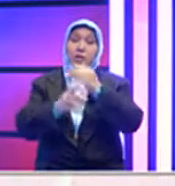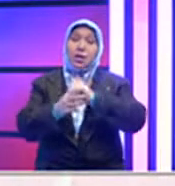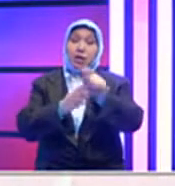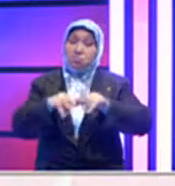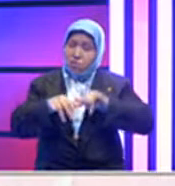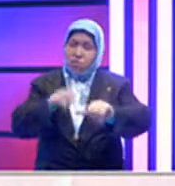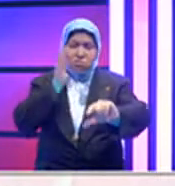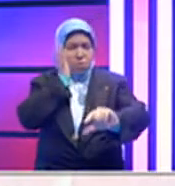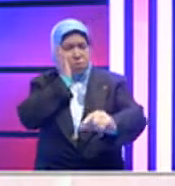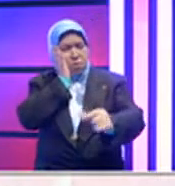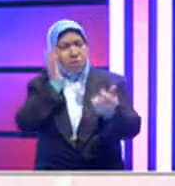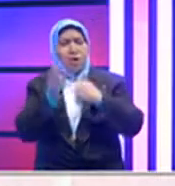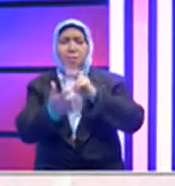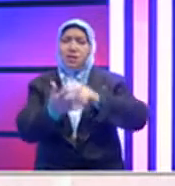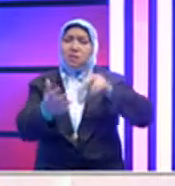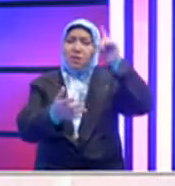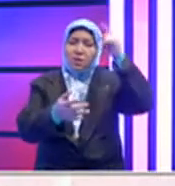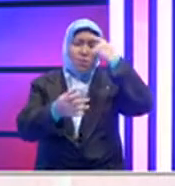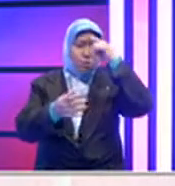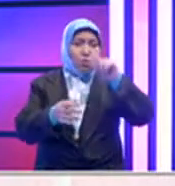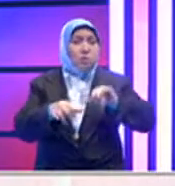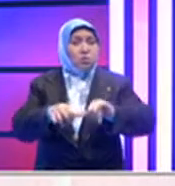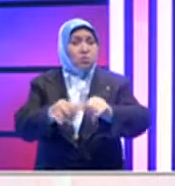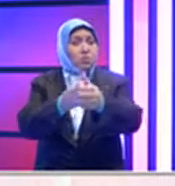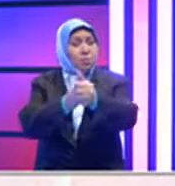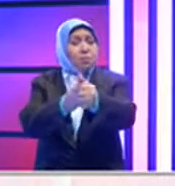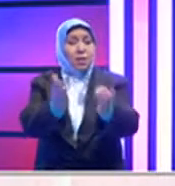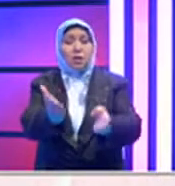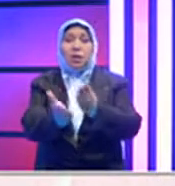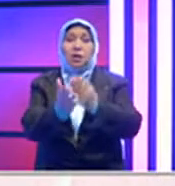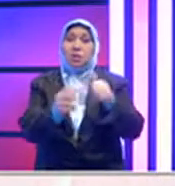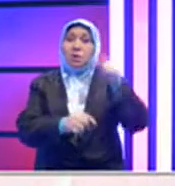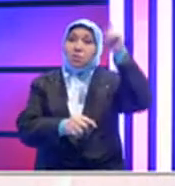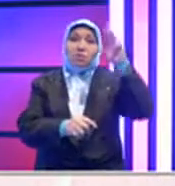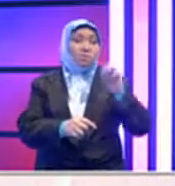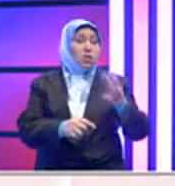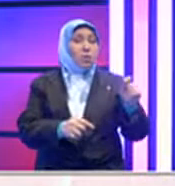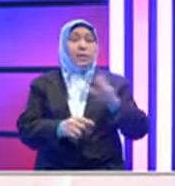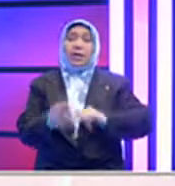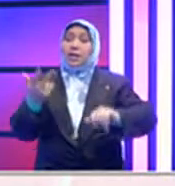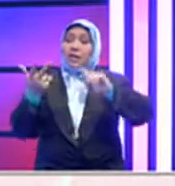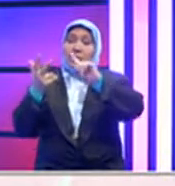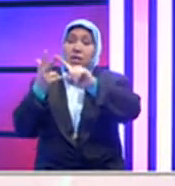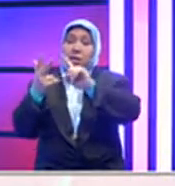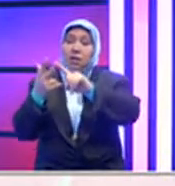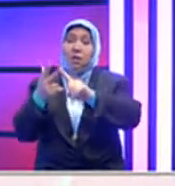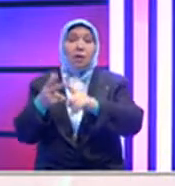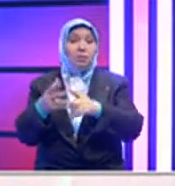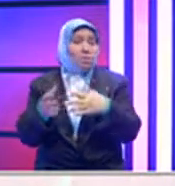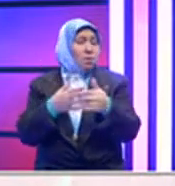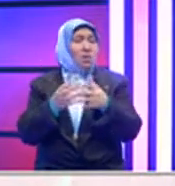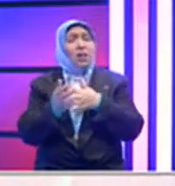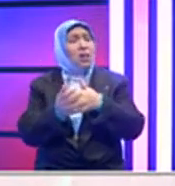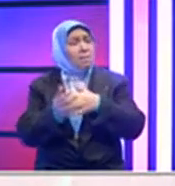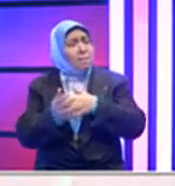tilawah al-quran dengan bakso dan paham untuk terus kita dipimpin Hidayah oleh Allah subhanahu wa ta'ala dan yang ketiganya ialah biarpun lemah